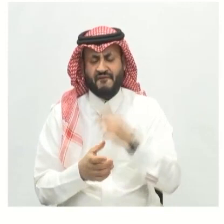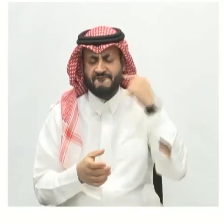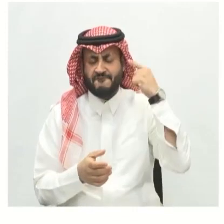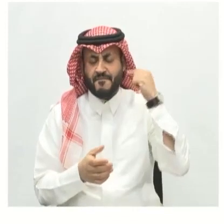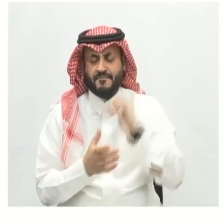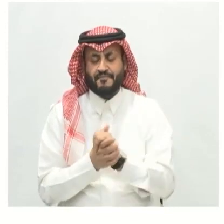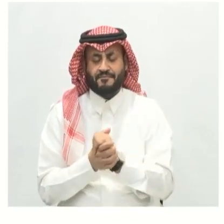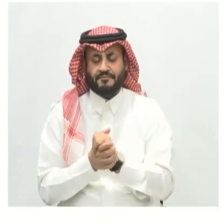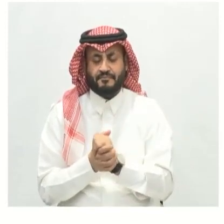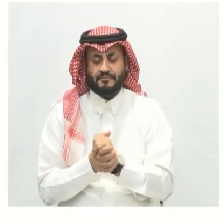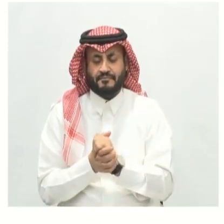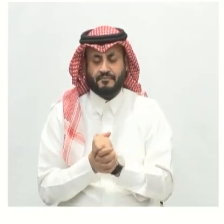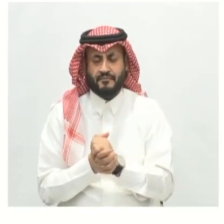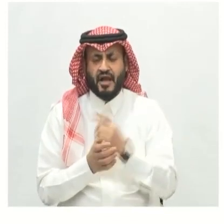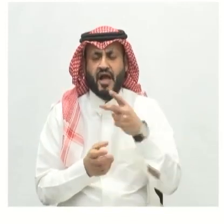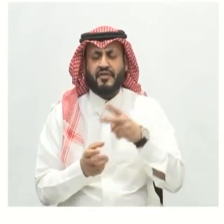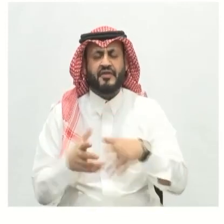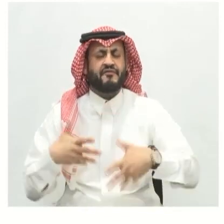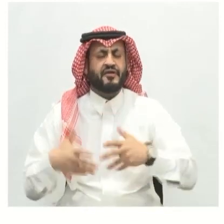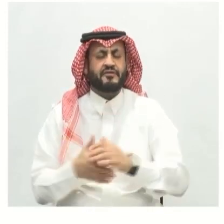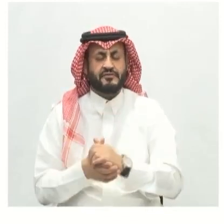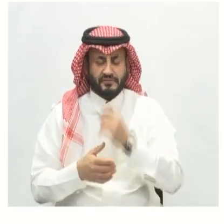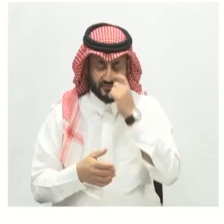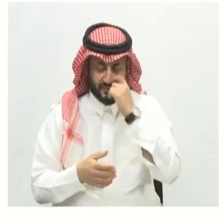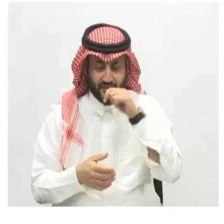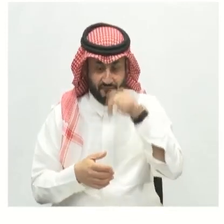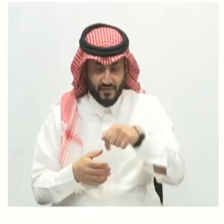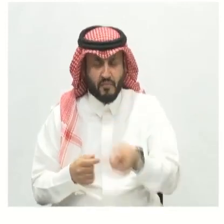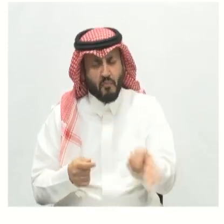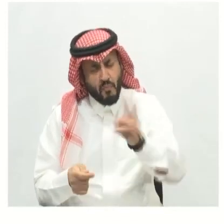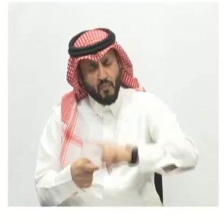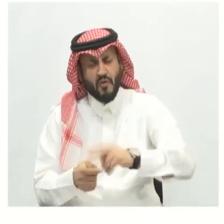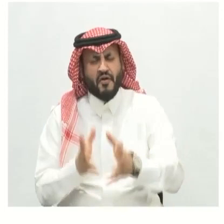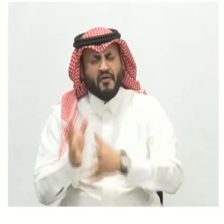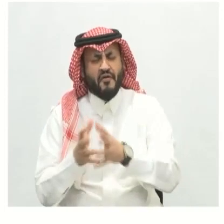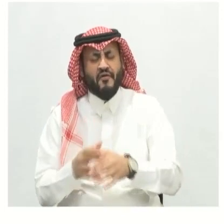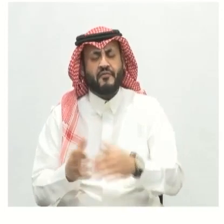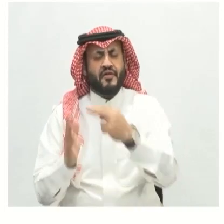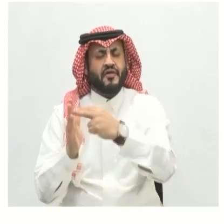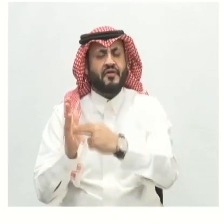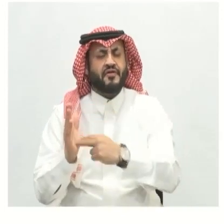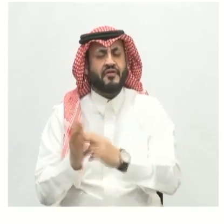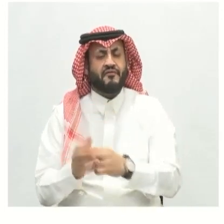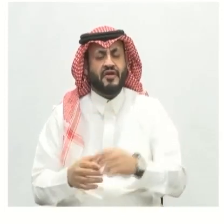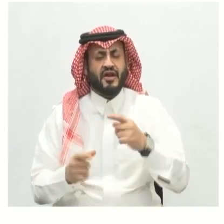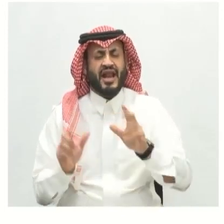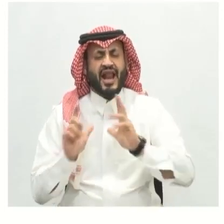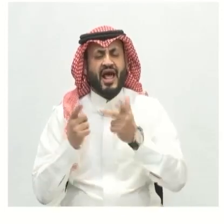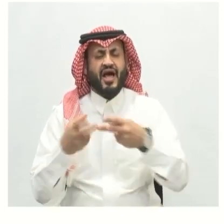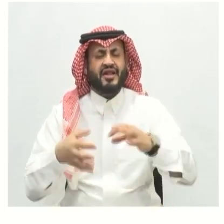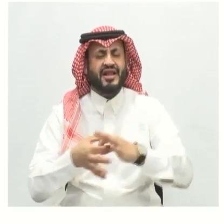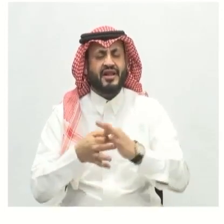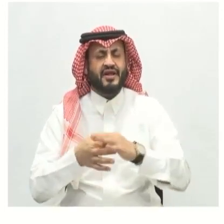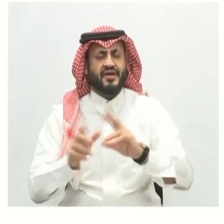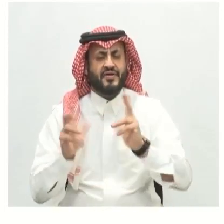فكر من وجهه نظرك هل هناك مظاهر اخرى للذوق والادب في العلاقات الاجتماعيه